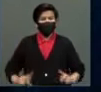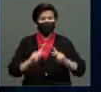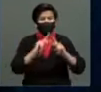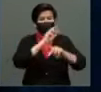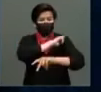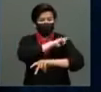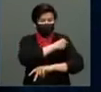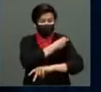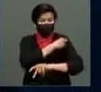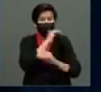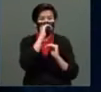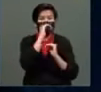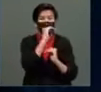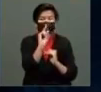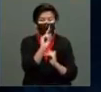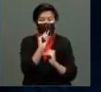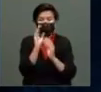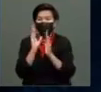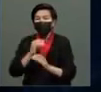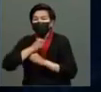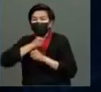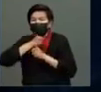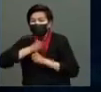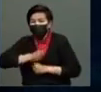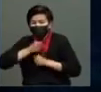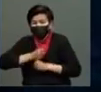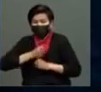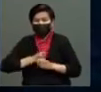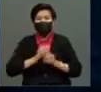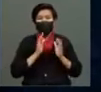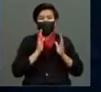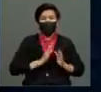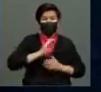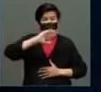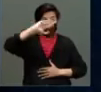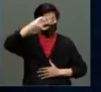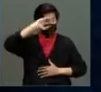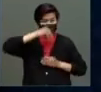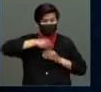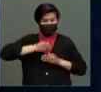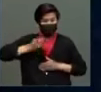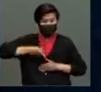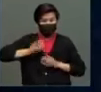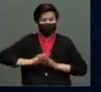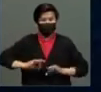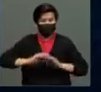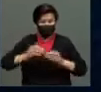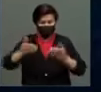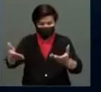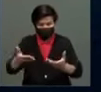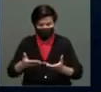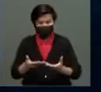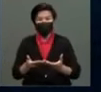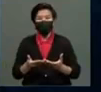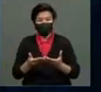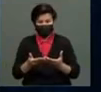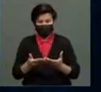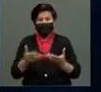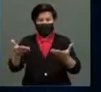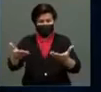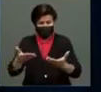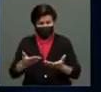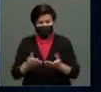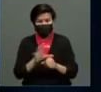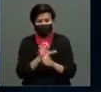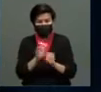ว่าคนสูงอายุกับคนที่มีโรคประจำตัวเนี่ยควรจะต้องรีบเข้ามาก่อนนะครับ